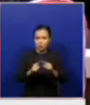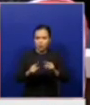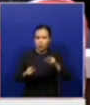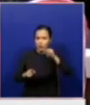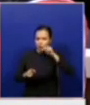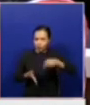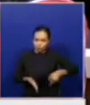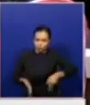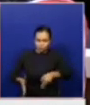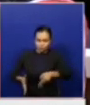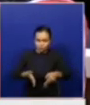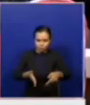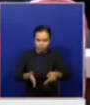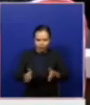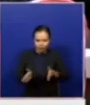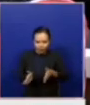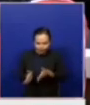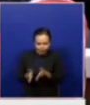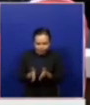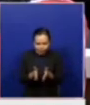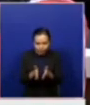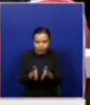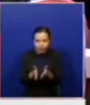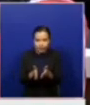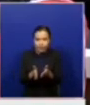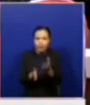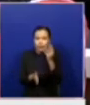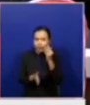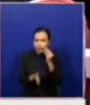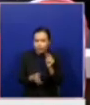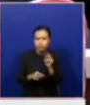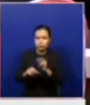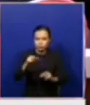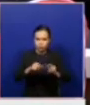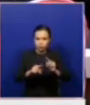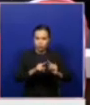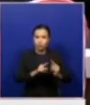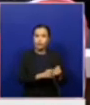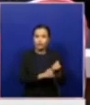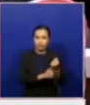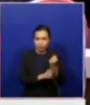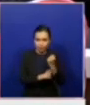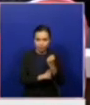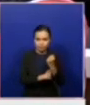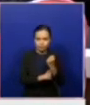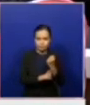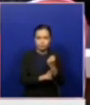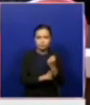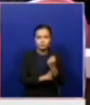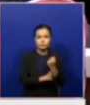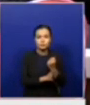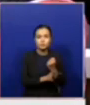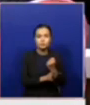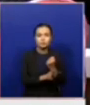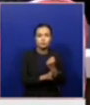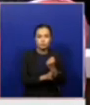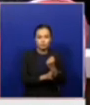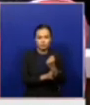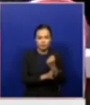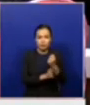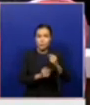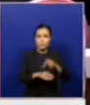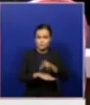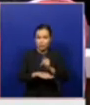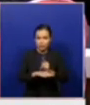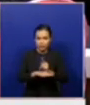ดเล็กการตรวจสอบจะต้องเข้มข้นท่านประธานที่เคารพใน